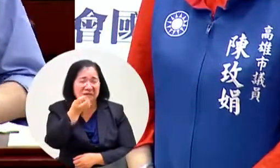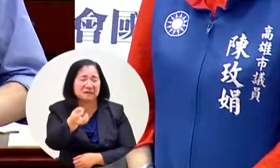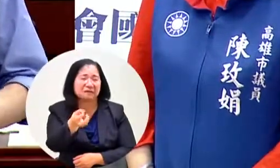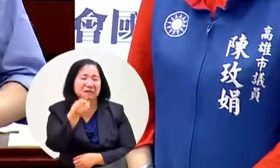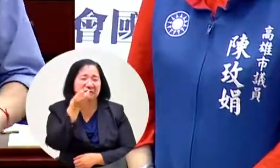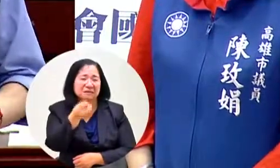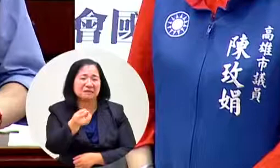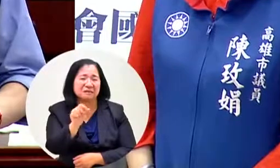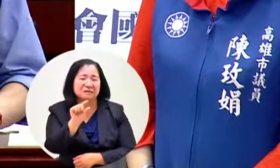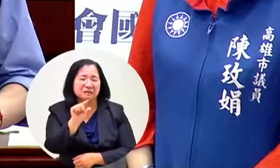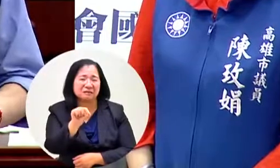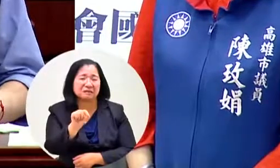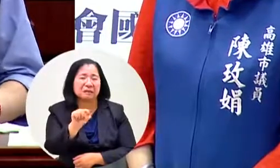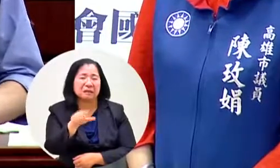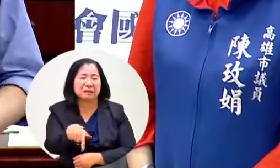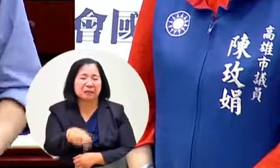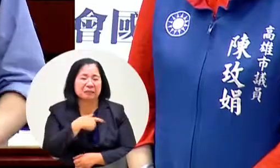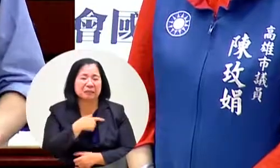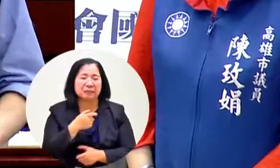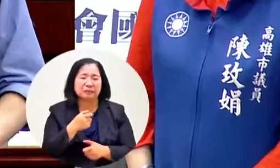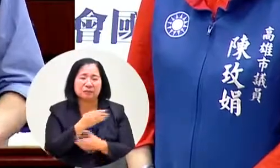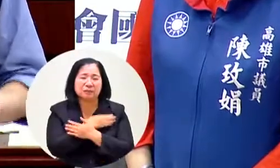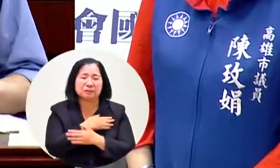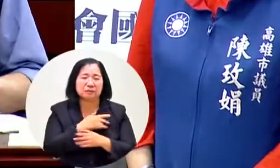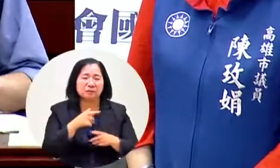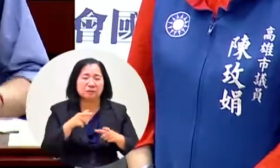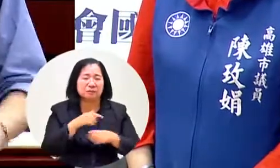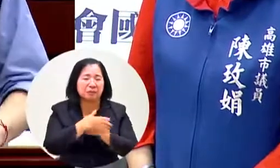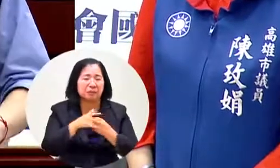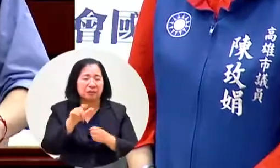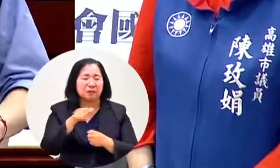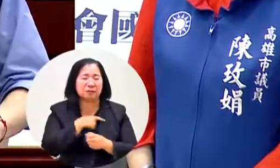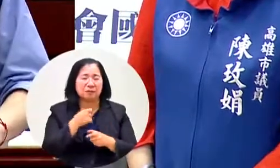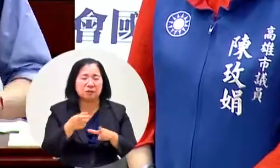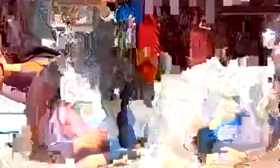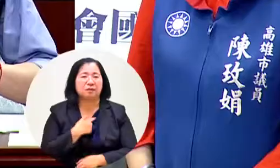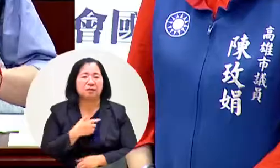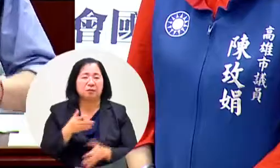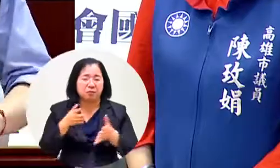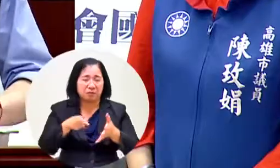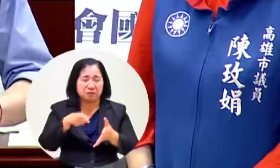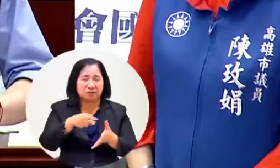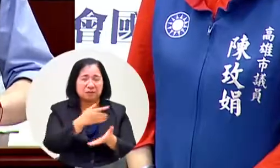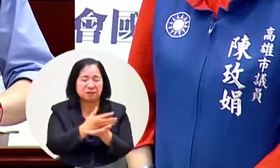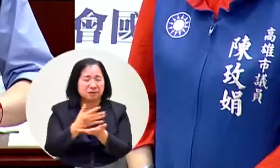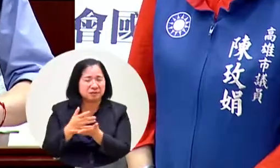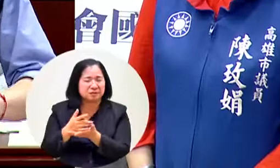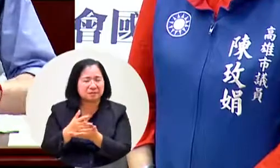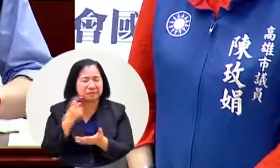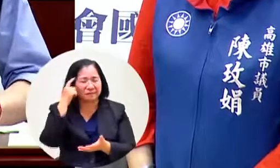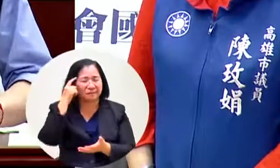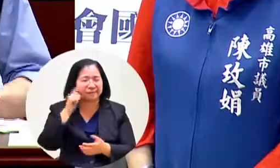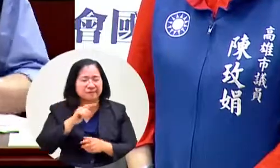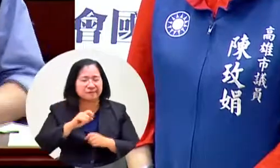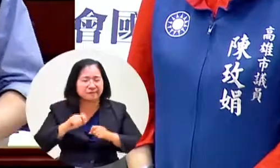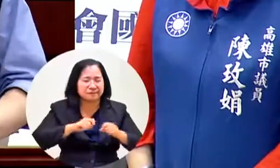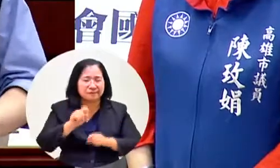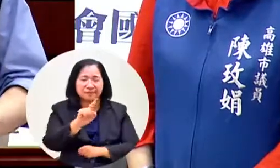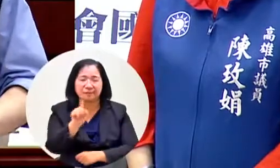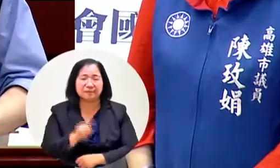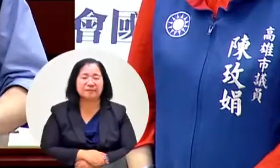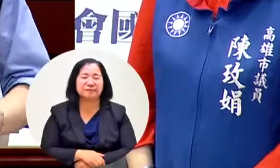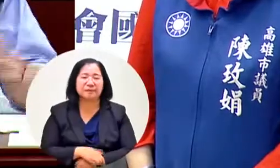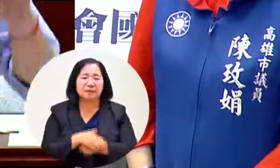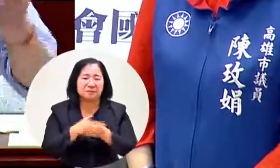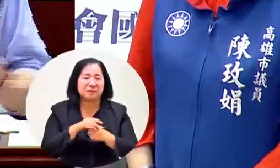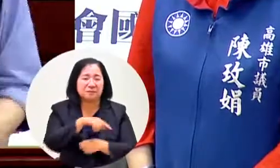局长也讲过，这个低薪是存在的，我们会面对这个问题。如果有可能，我们研究之后能